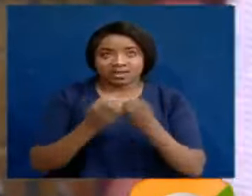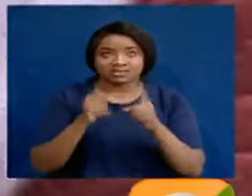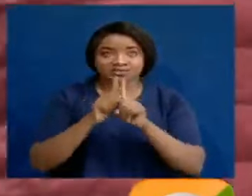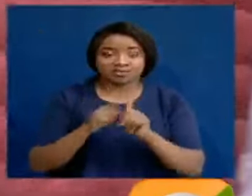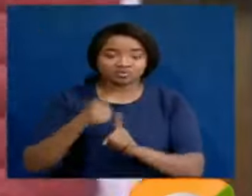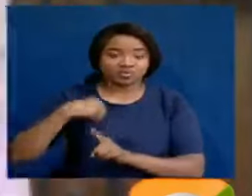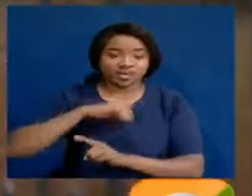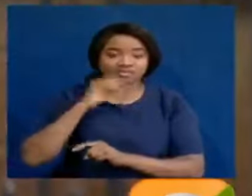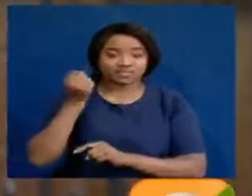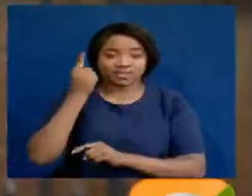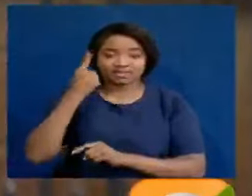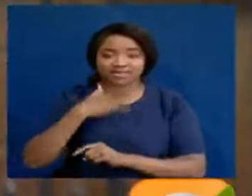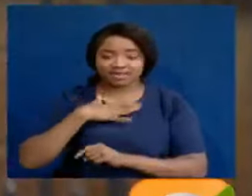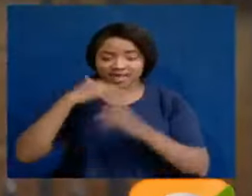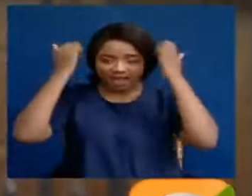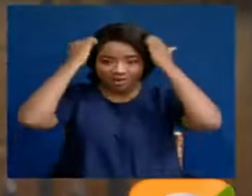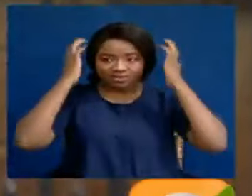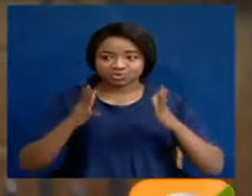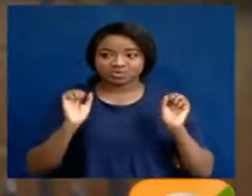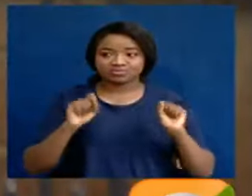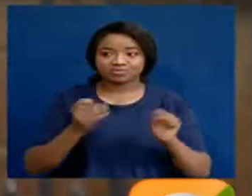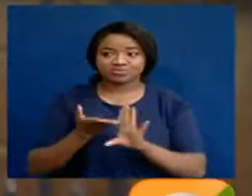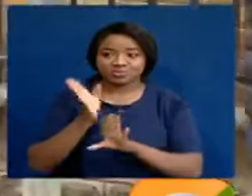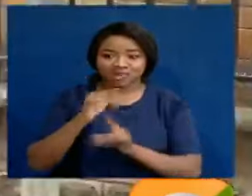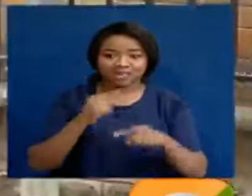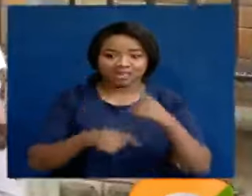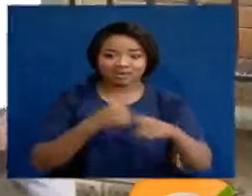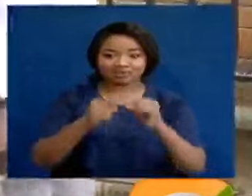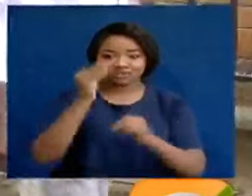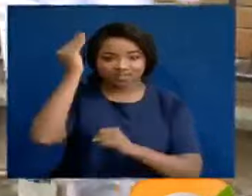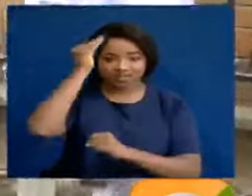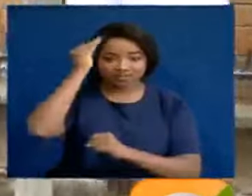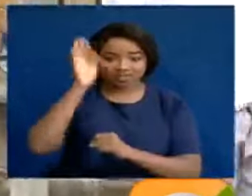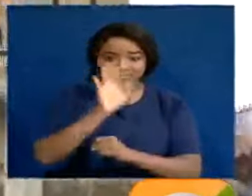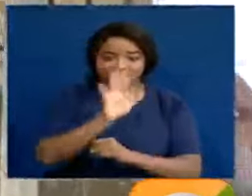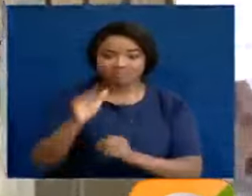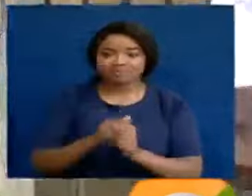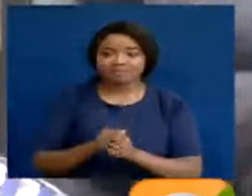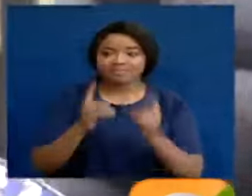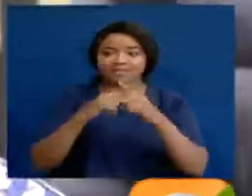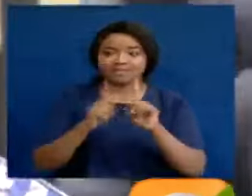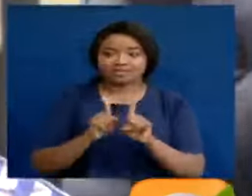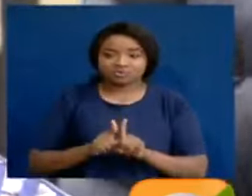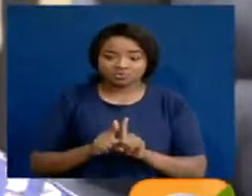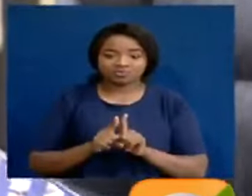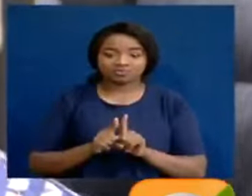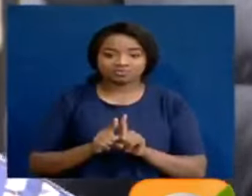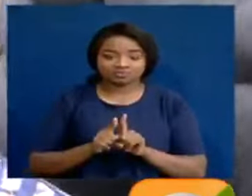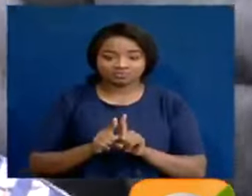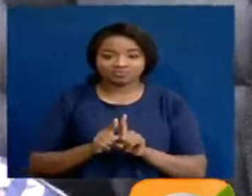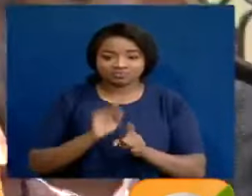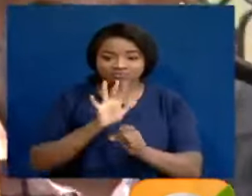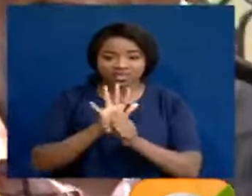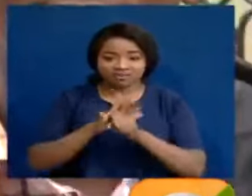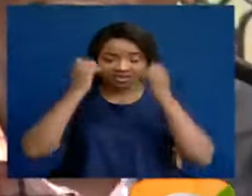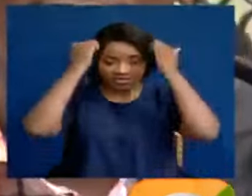will be able to continue with their education. Haya yanajiri huku wanafunzi wakiendelea